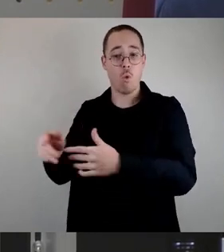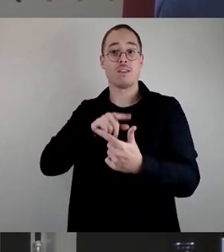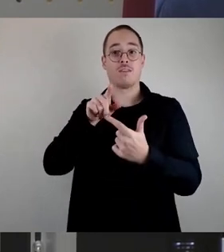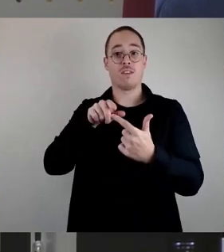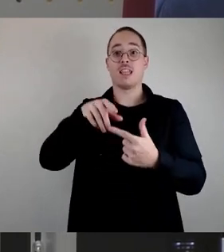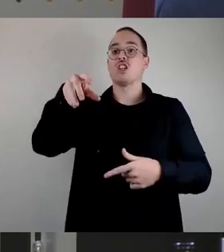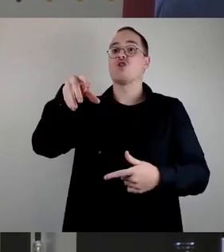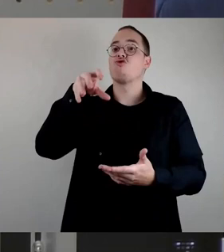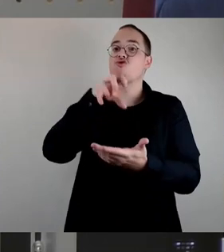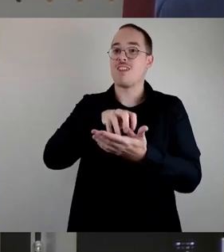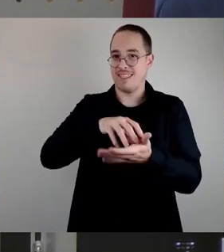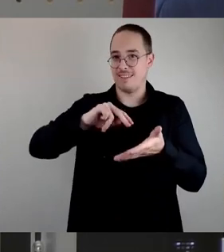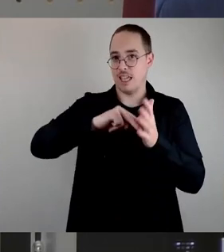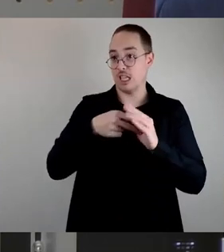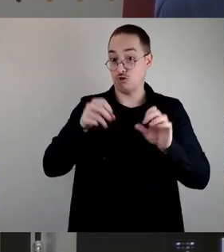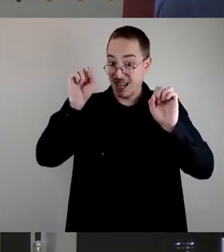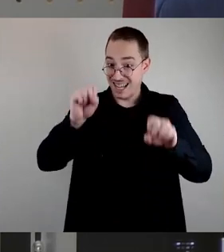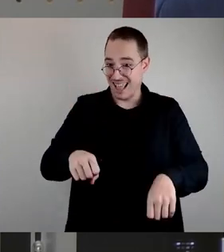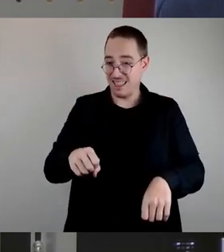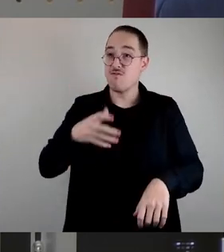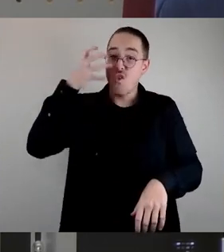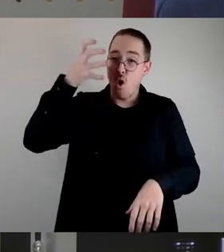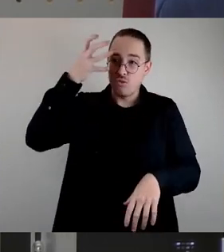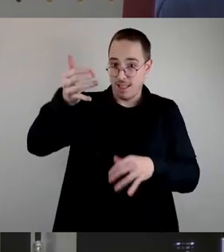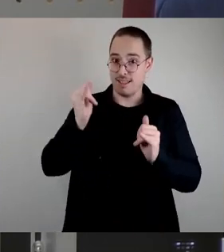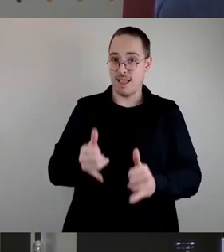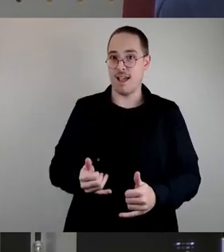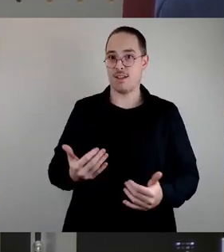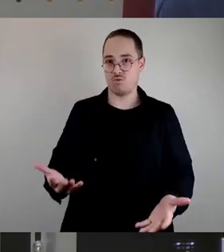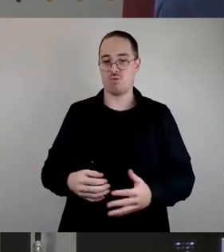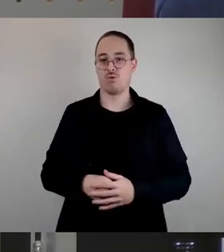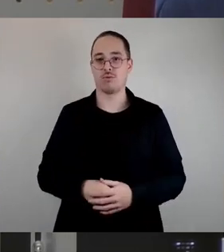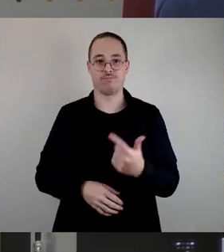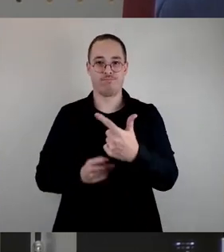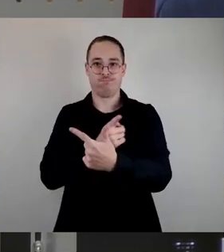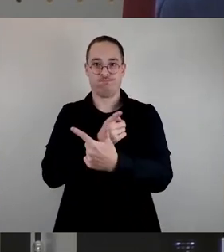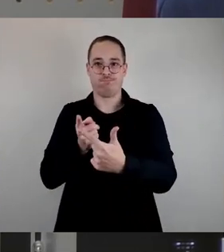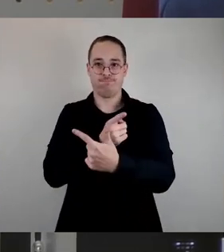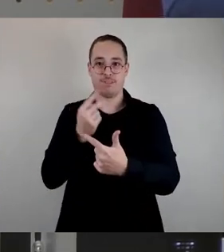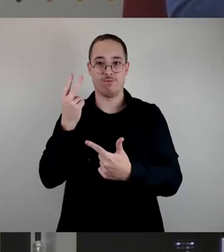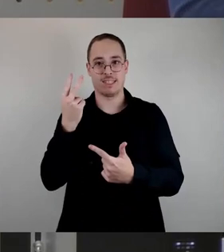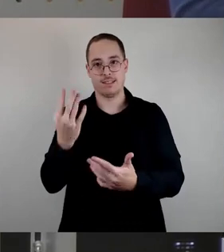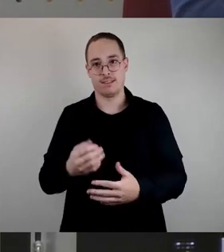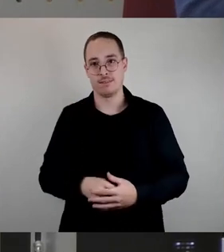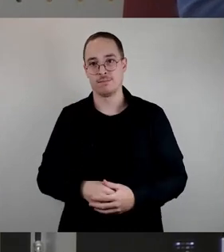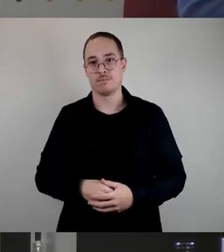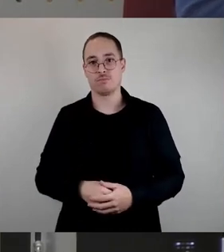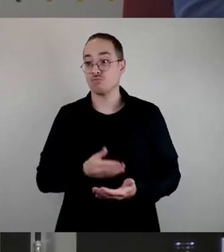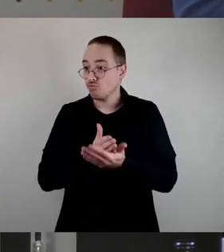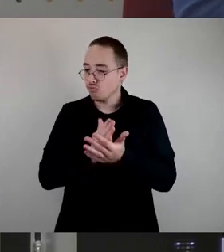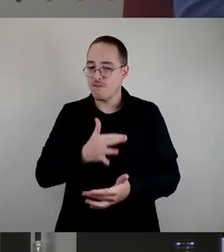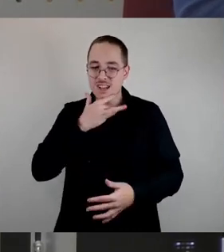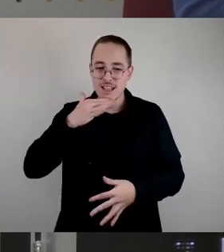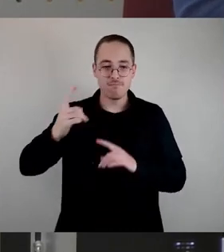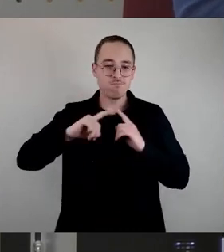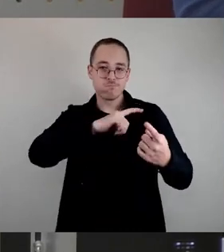also eine Einführung, also der, die, wir haben die Diskussion ja auch mehrfach schon geführt. Es wird immer davon gesprochen,